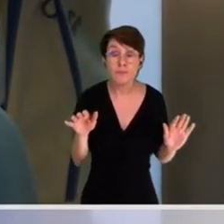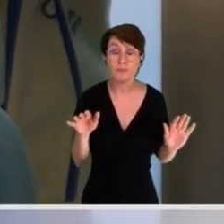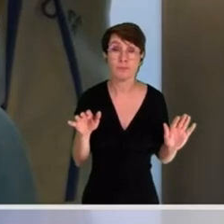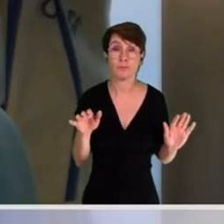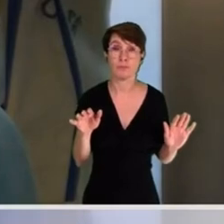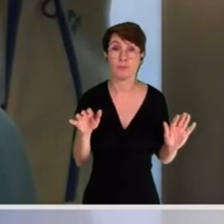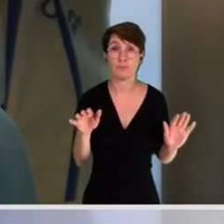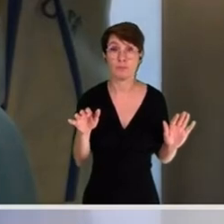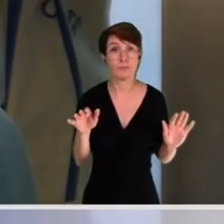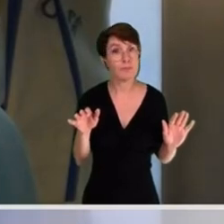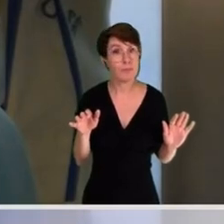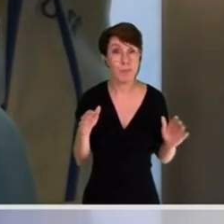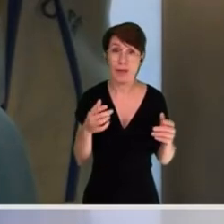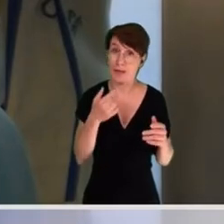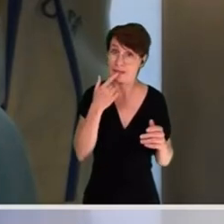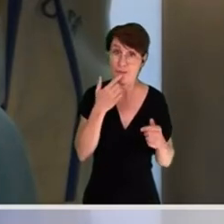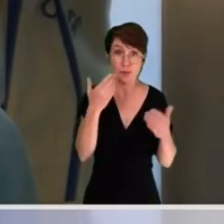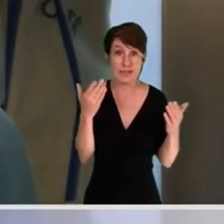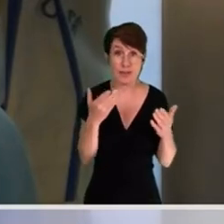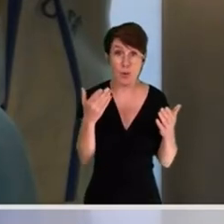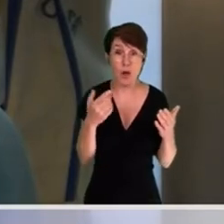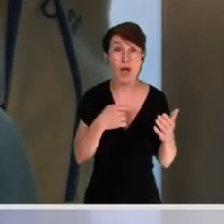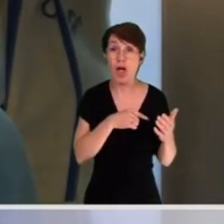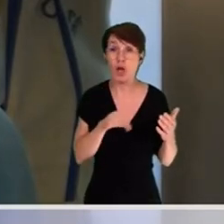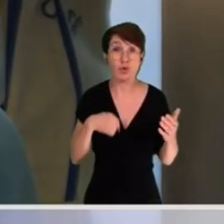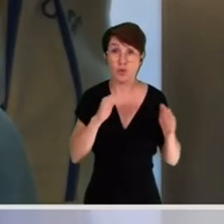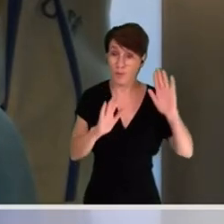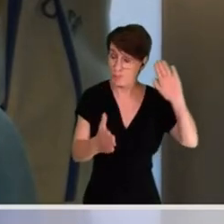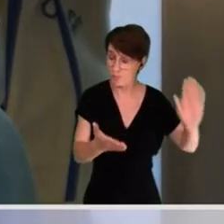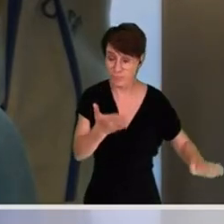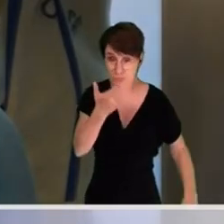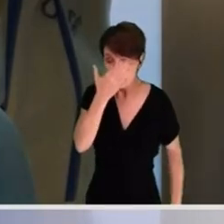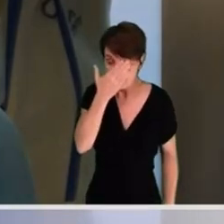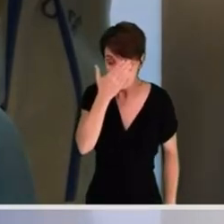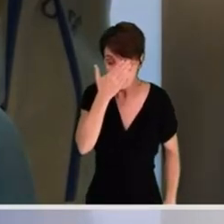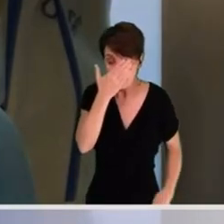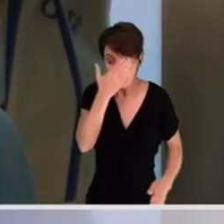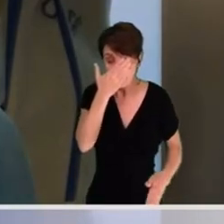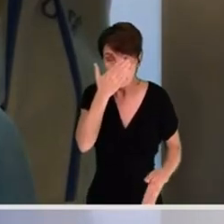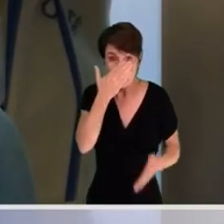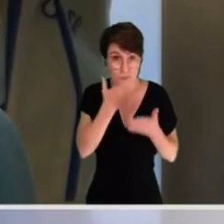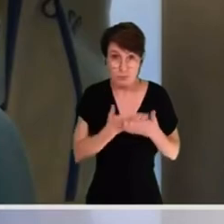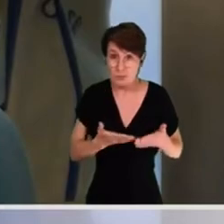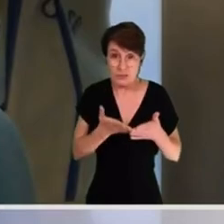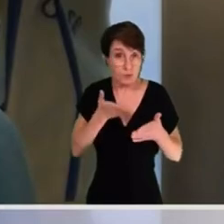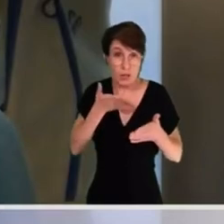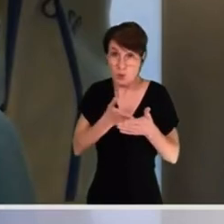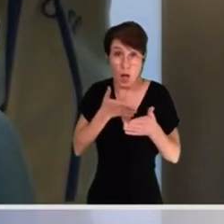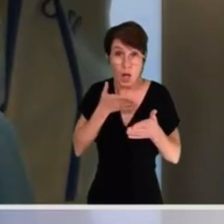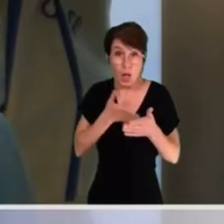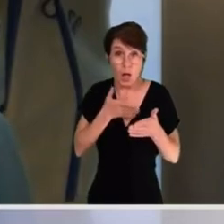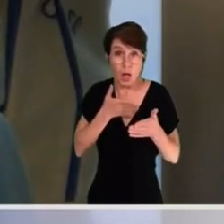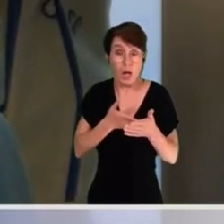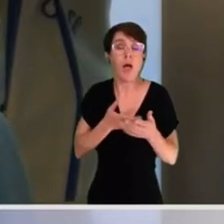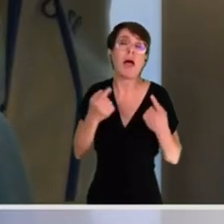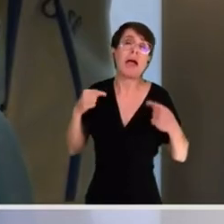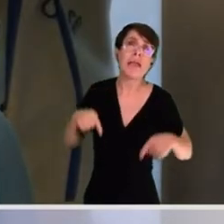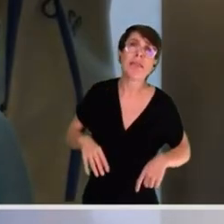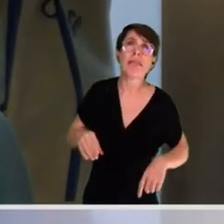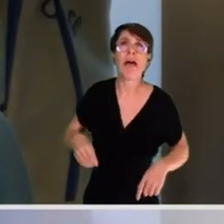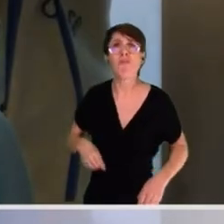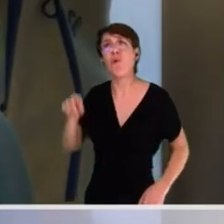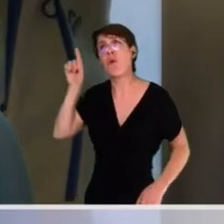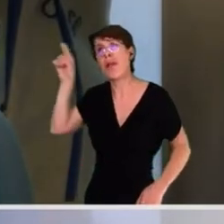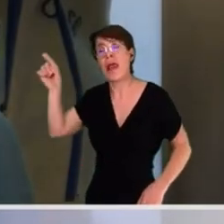c'est effectivement que nous sommes dans le mur. Et quant au gouvernement, l'État, etc., qui est la litanie habituelle, vous